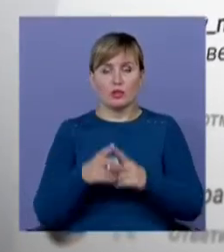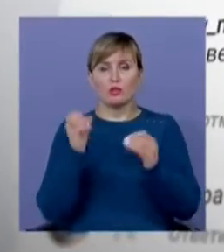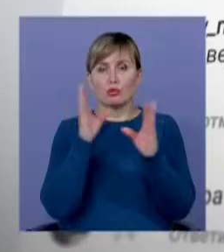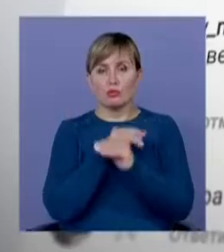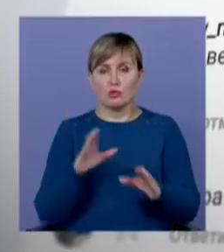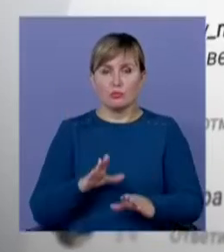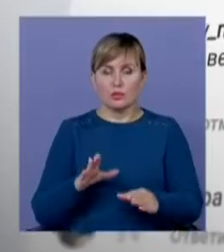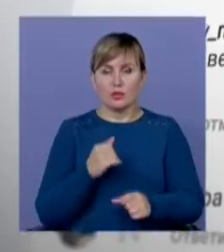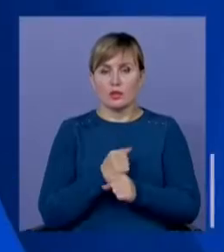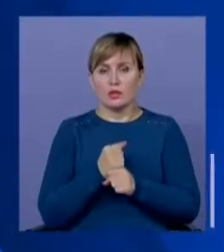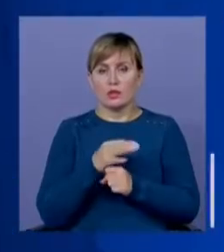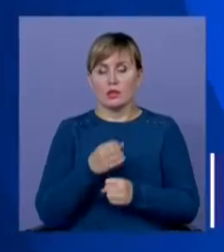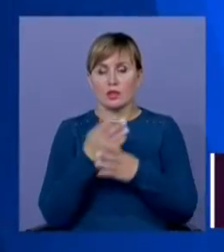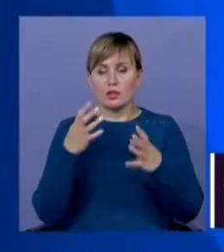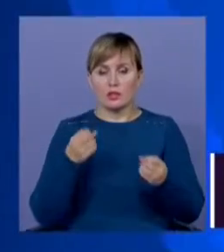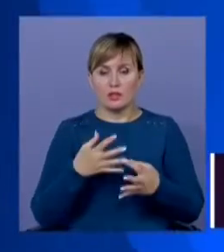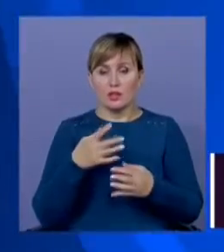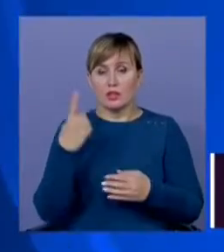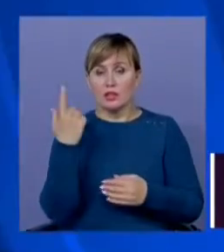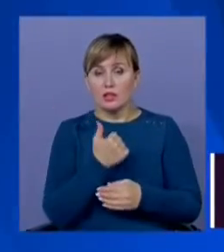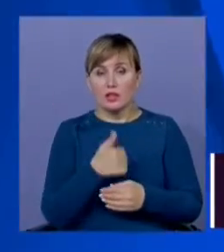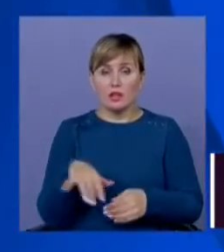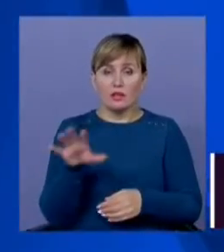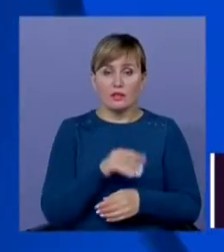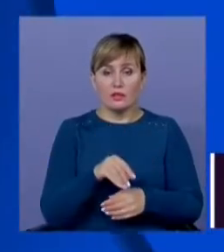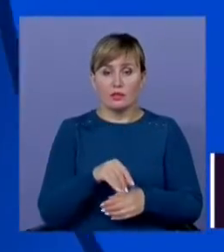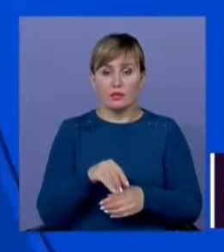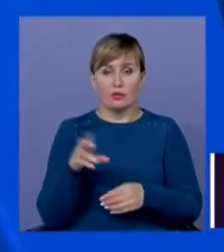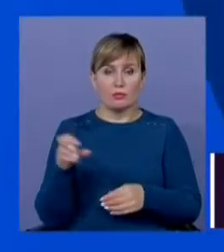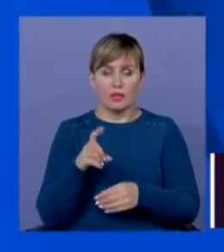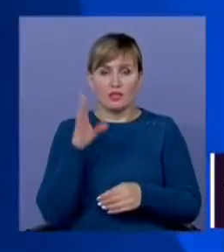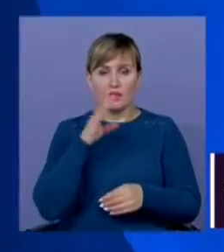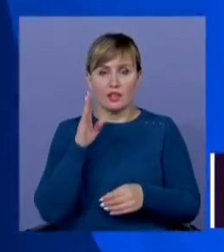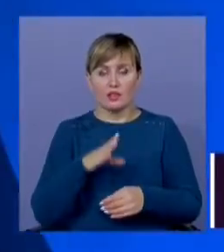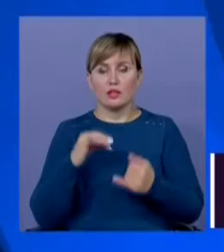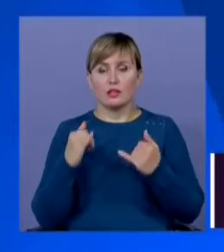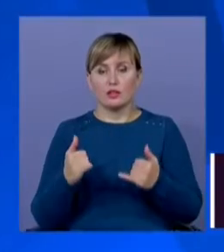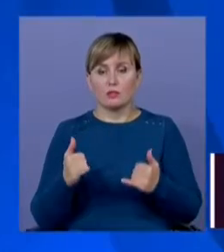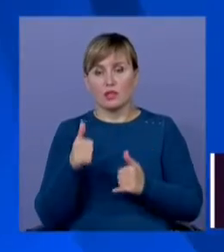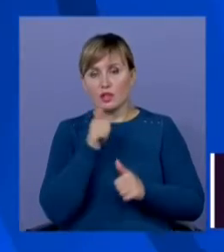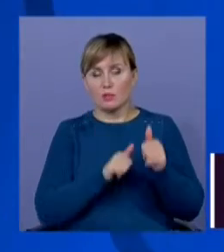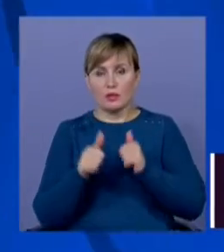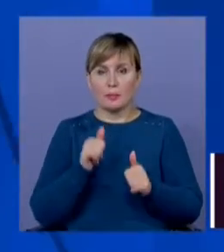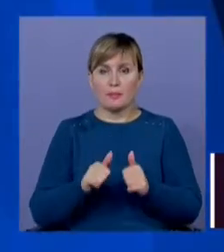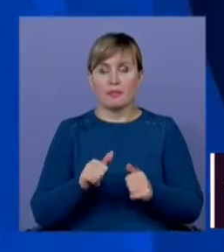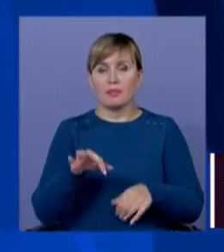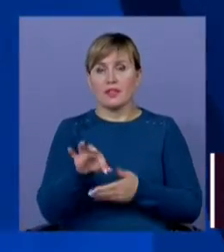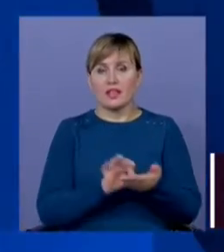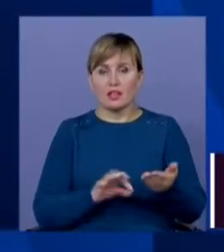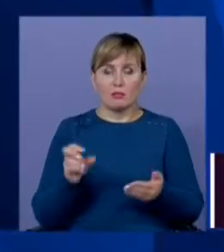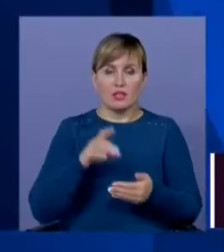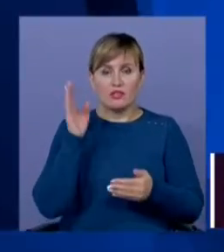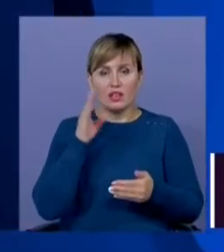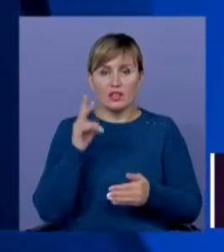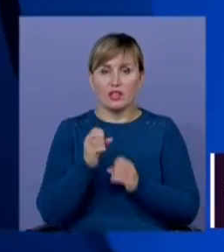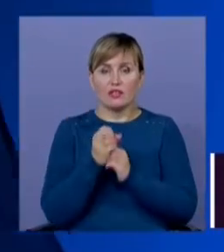успели оправиться от конца света. Неделю назад почти все левобережье было обесточено. Так теперь очередное испытание. В одночасье без живительной влаги